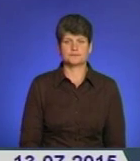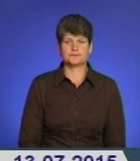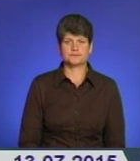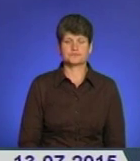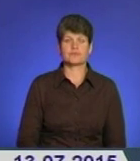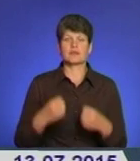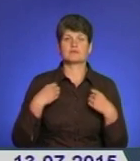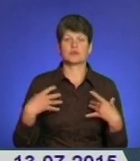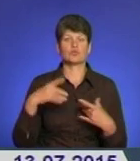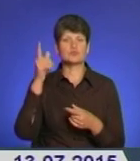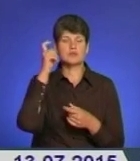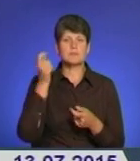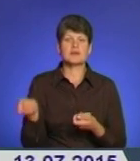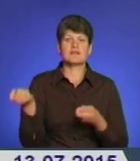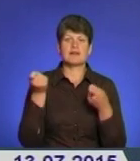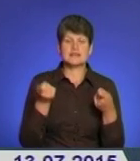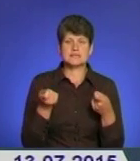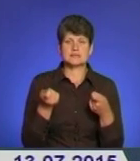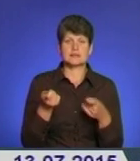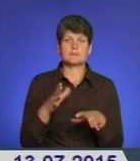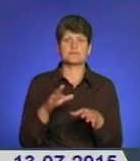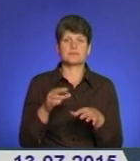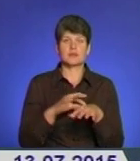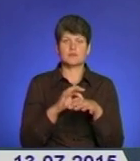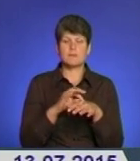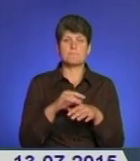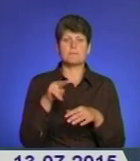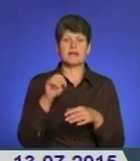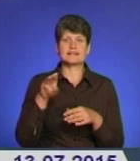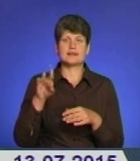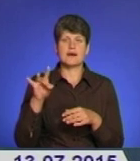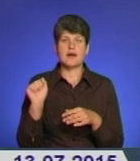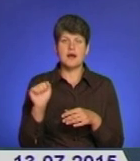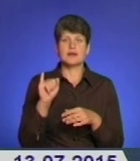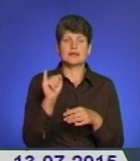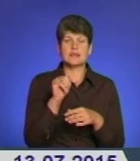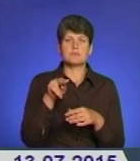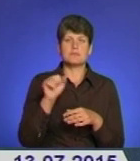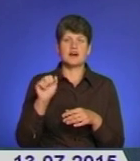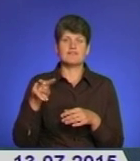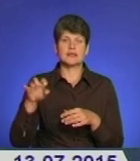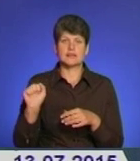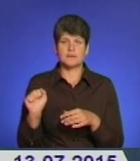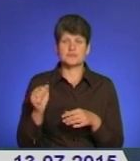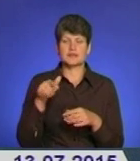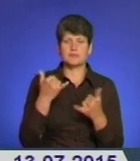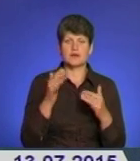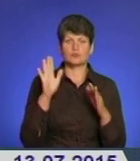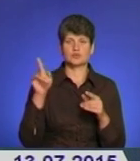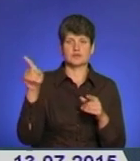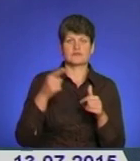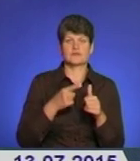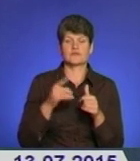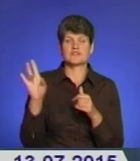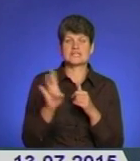На праздник до Чорткова привезли мощі святих апостолів Петра і Павла. Символічно, що такий духовний атрибут відтепер перебуватиме в одноіменній